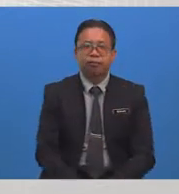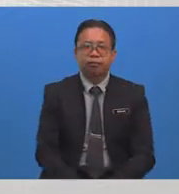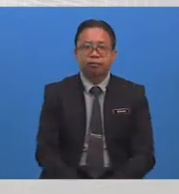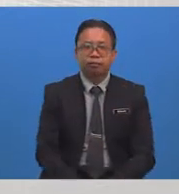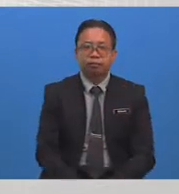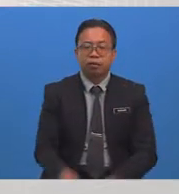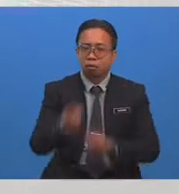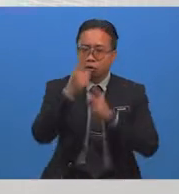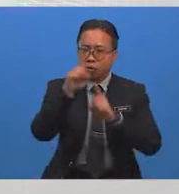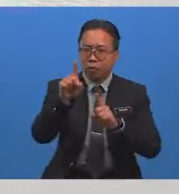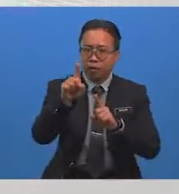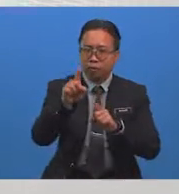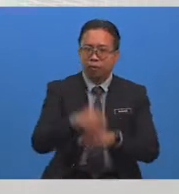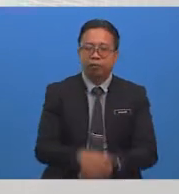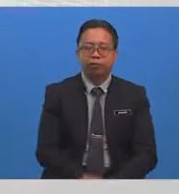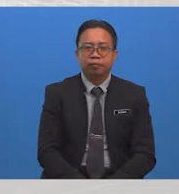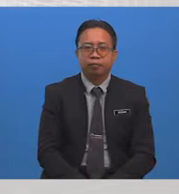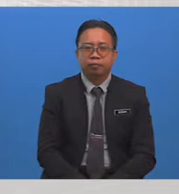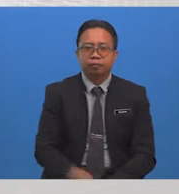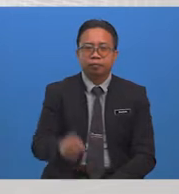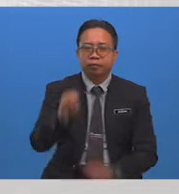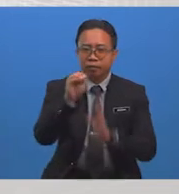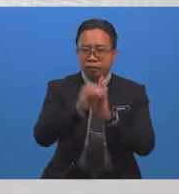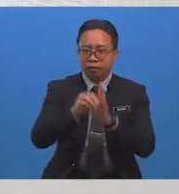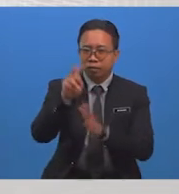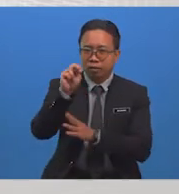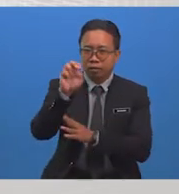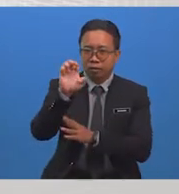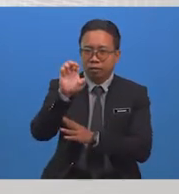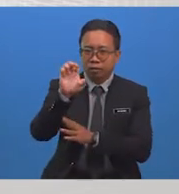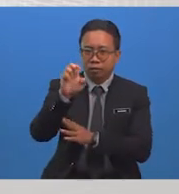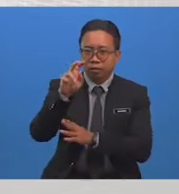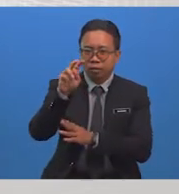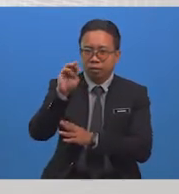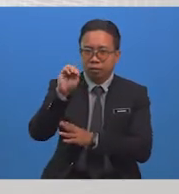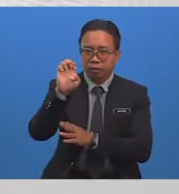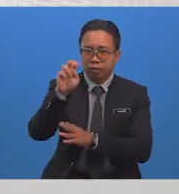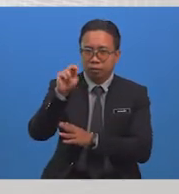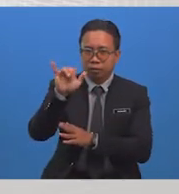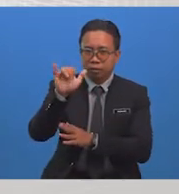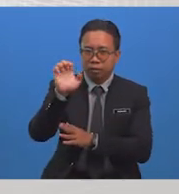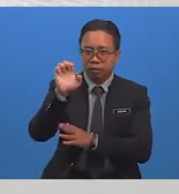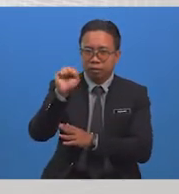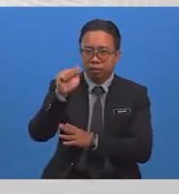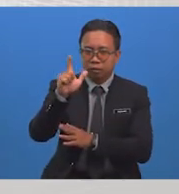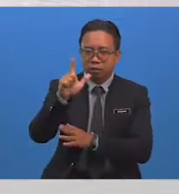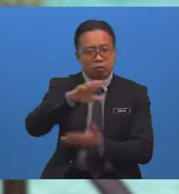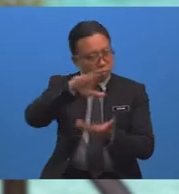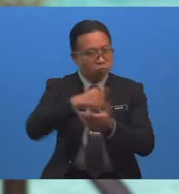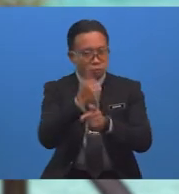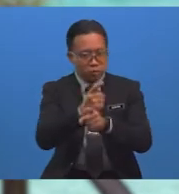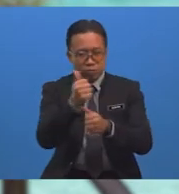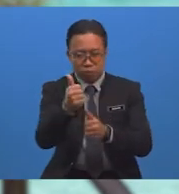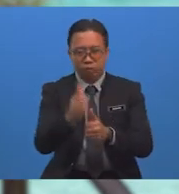jawabannya menyesal Akankah jawaban murid semua betul bagus sumur